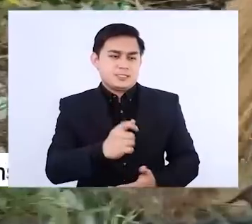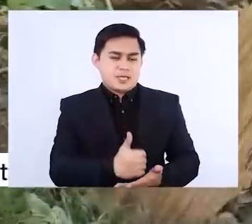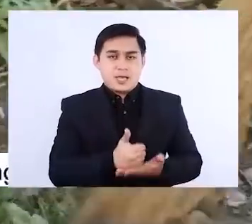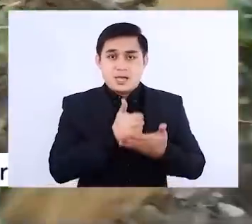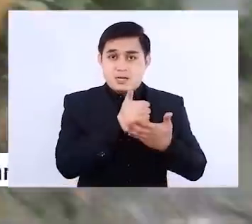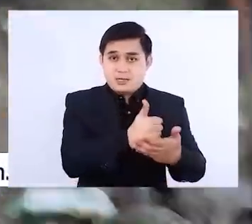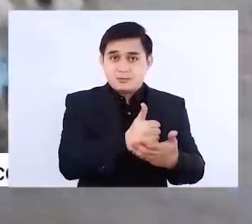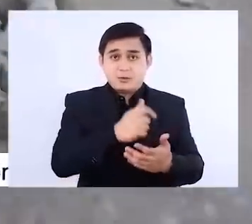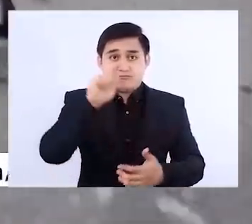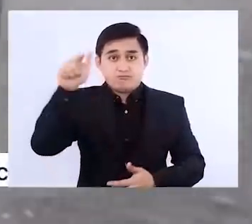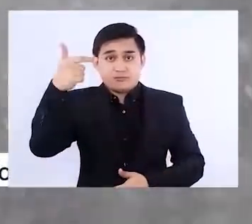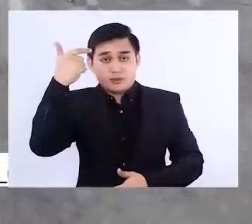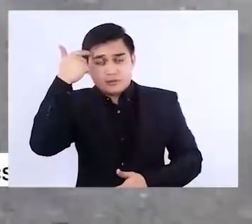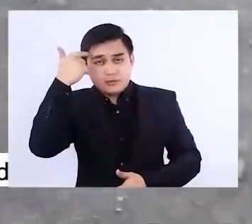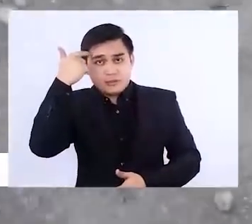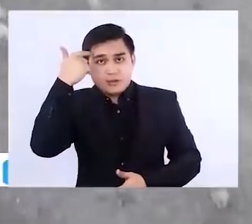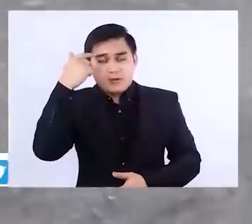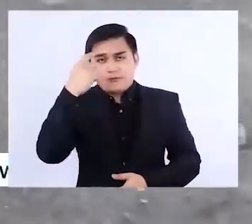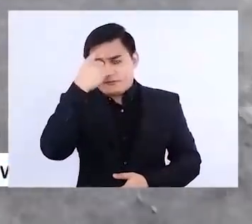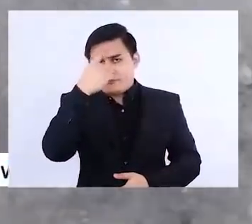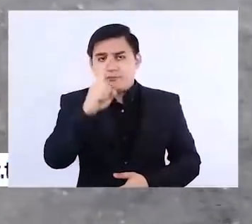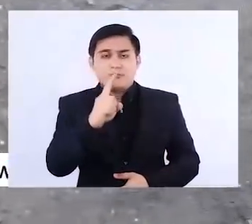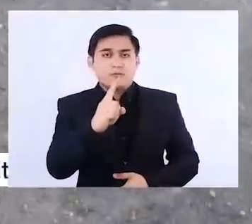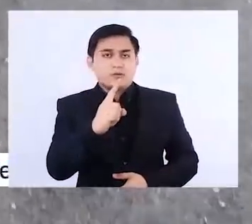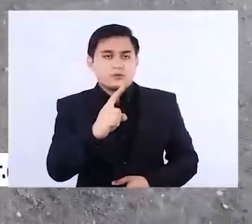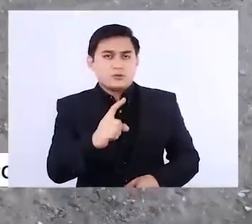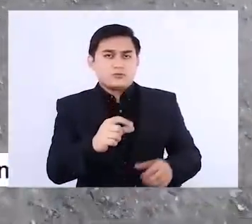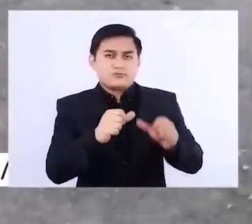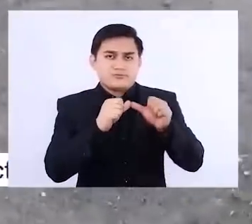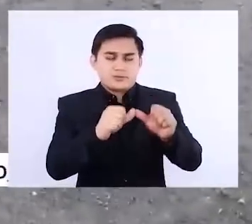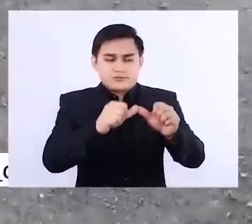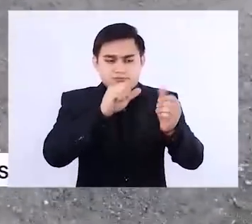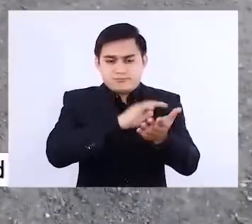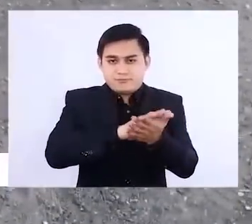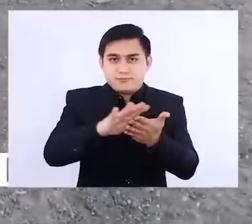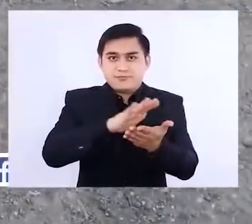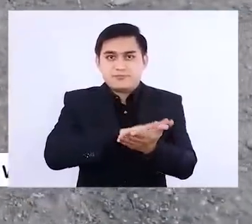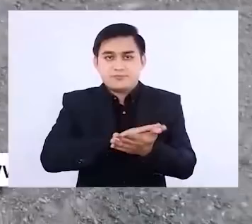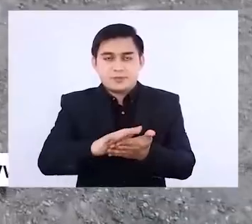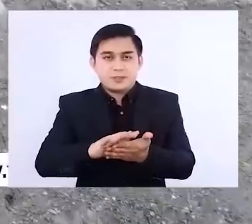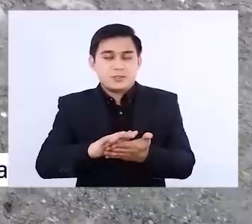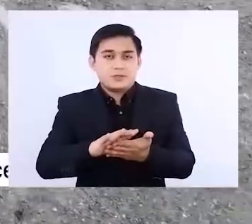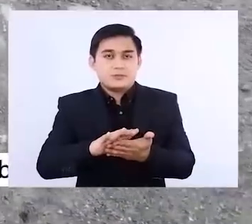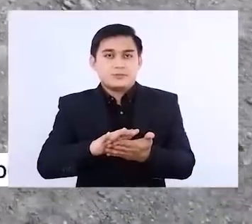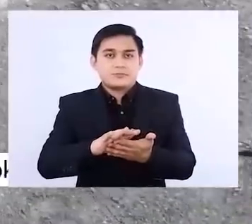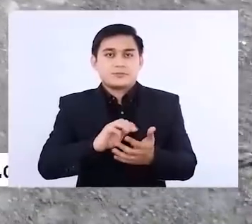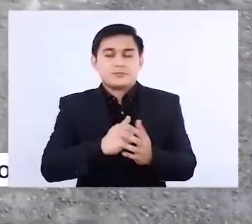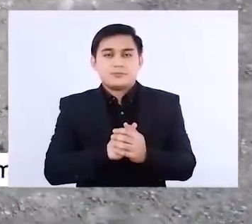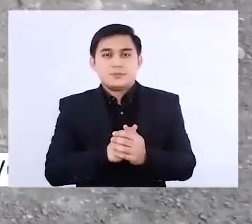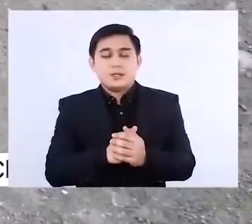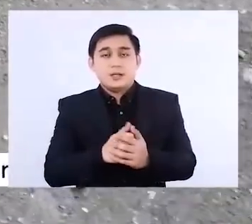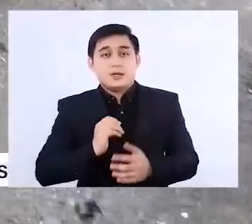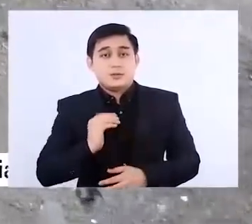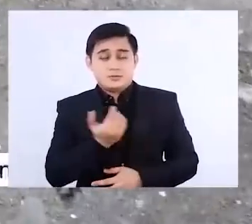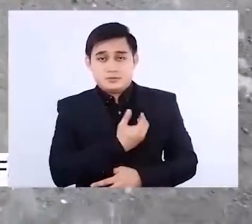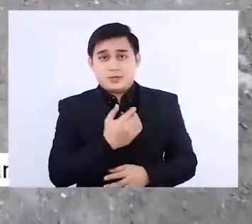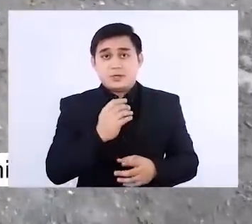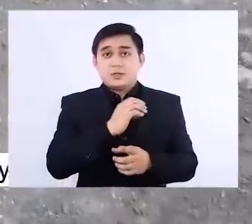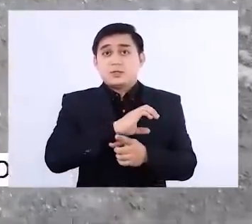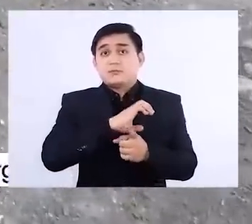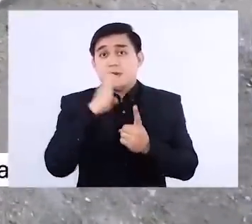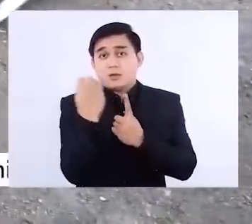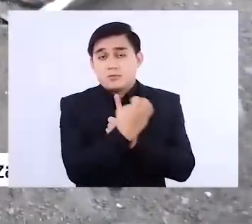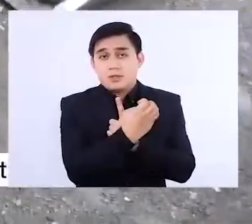pamahalaan sa pamamalagi po ng kaayusan maging ng kalinisan ng ating